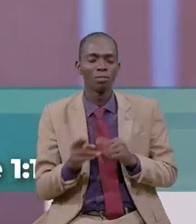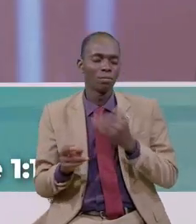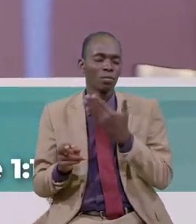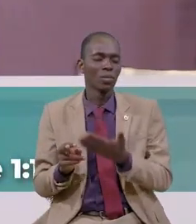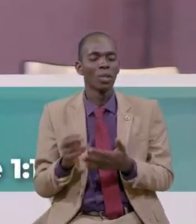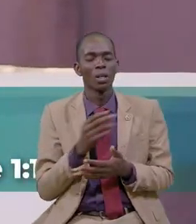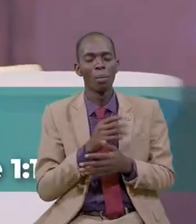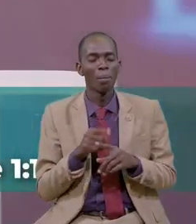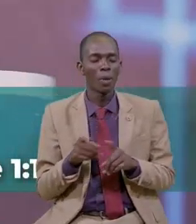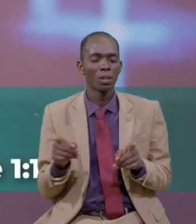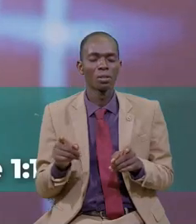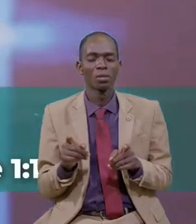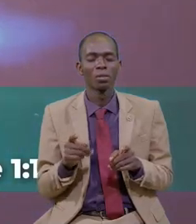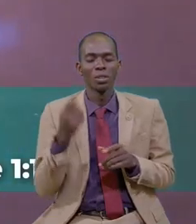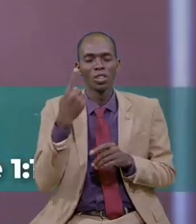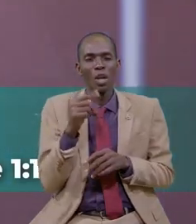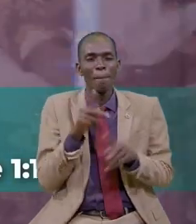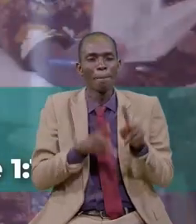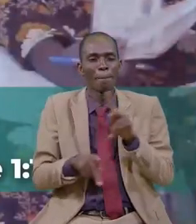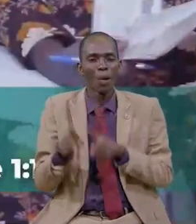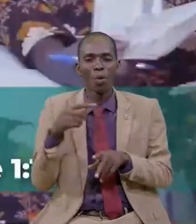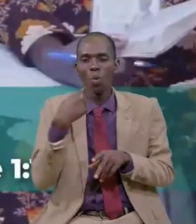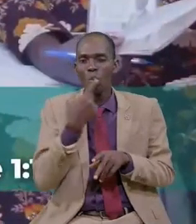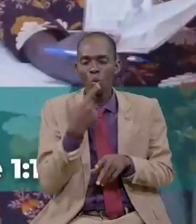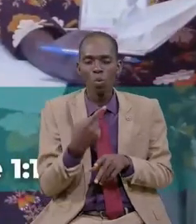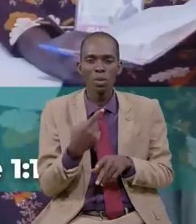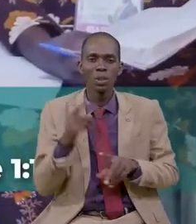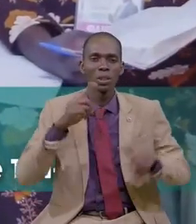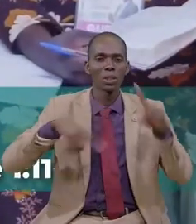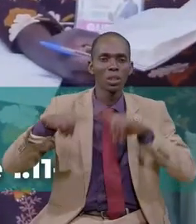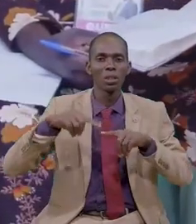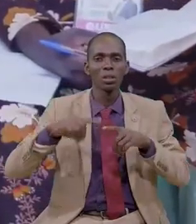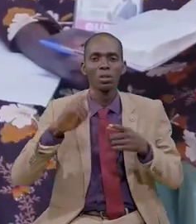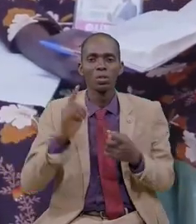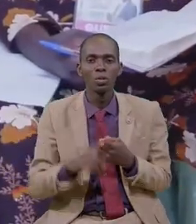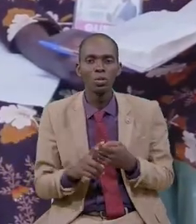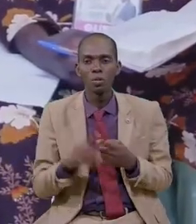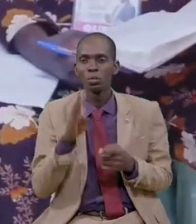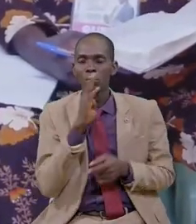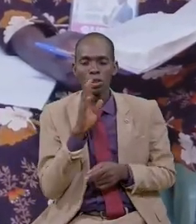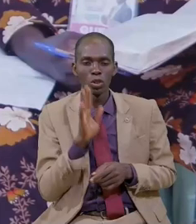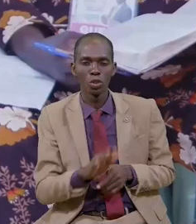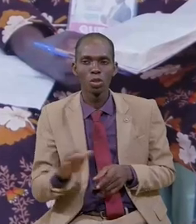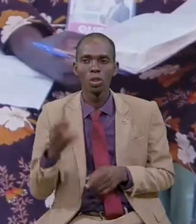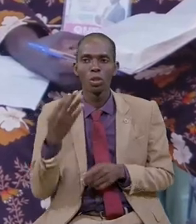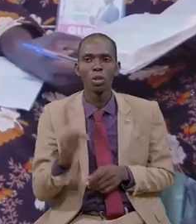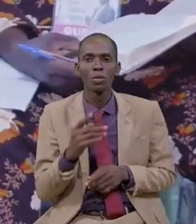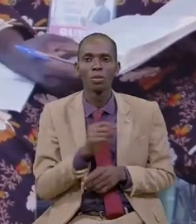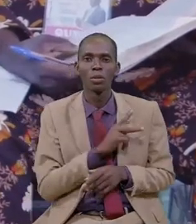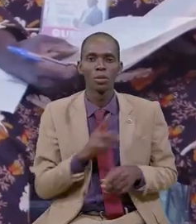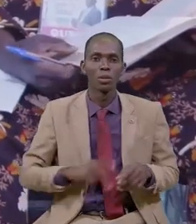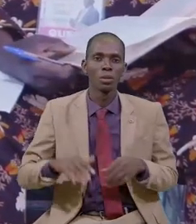et ils seront là. Mais ceux qui professent être enfants du royaume, ils